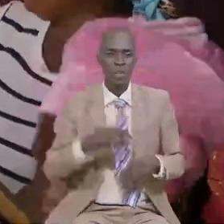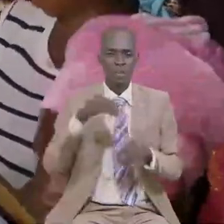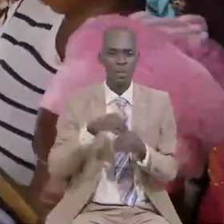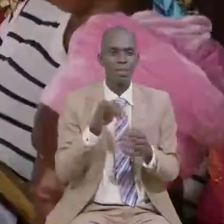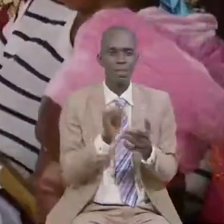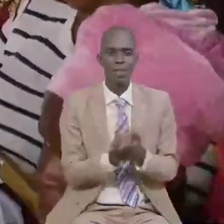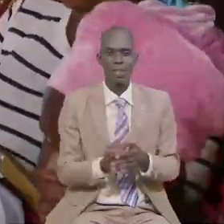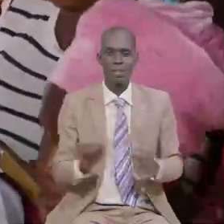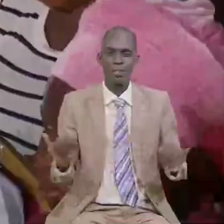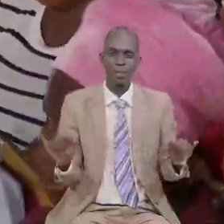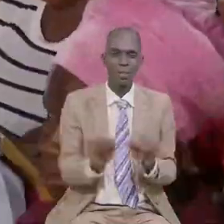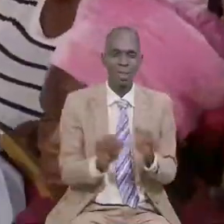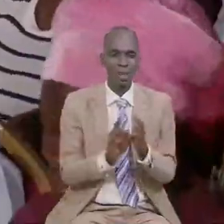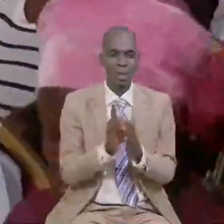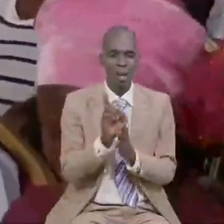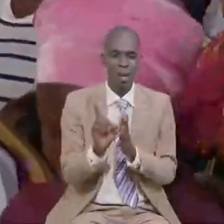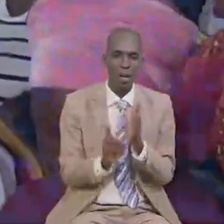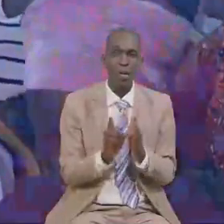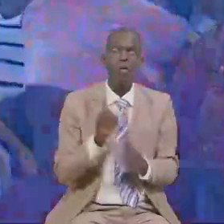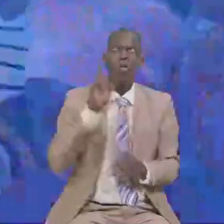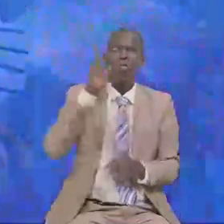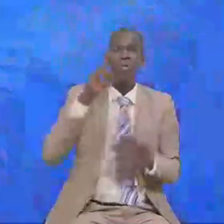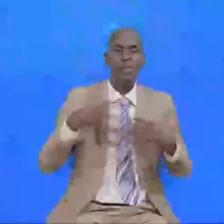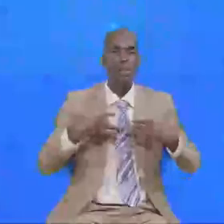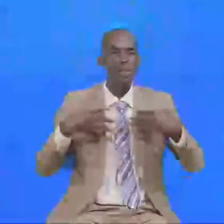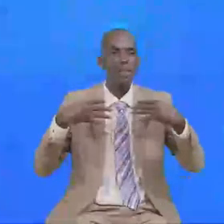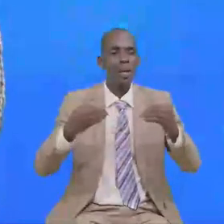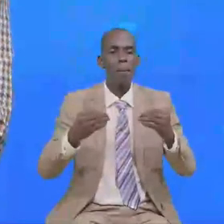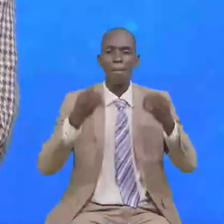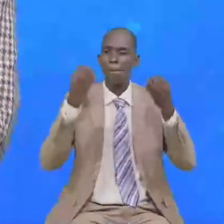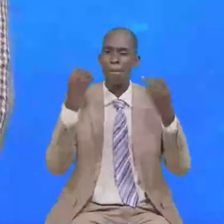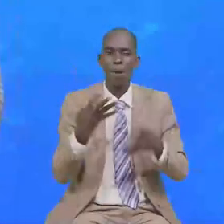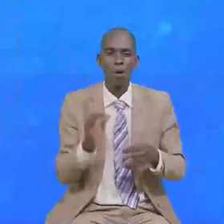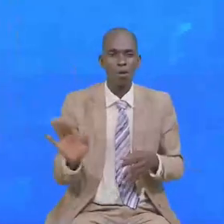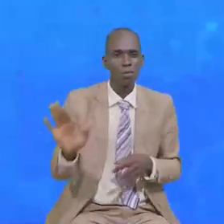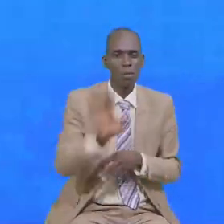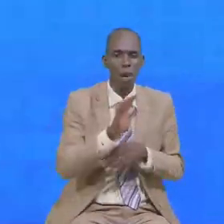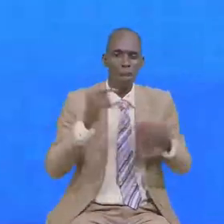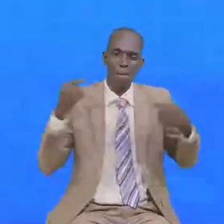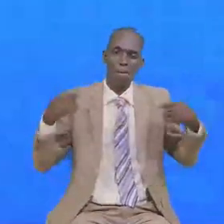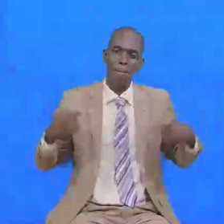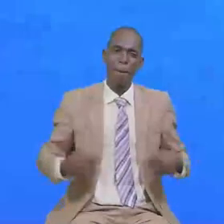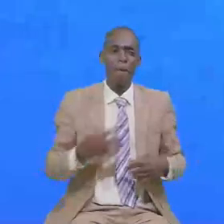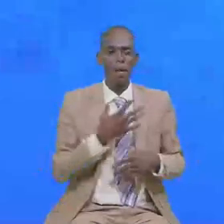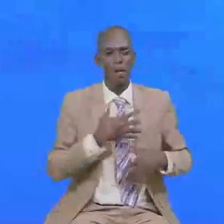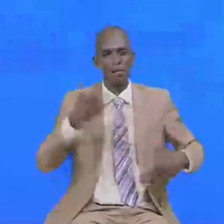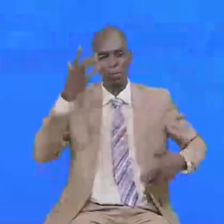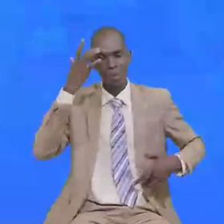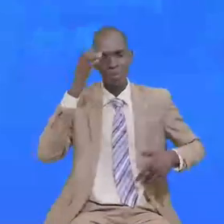À l'heure même, Jésus guérit plusieurs personnes de maladies,